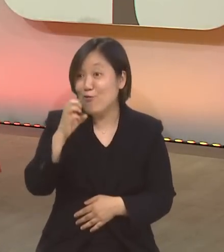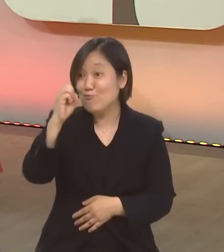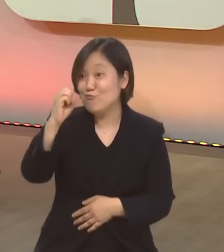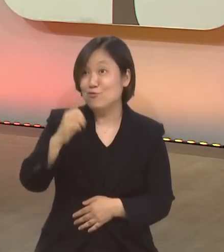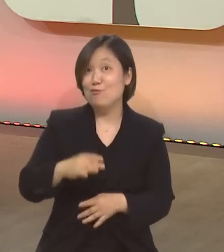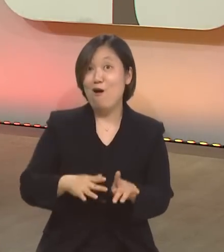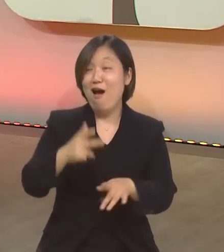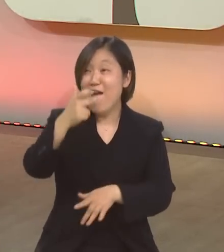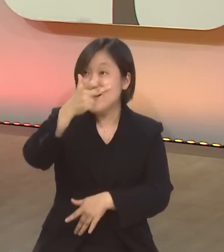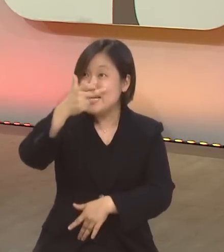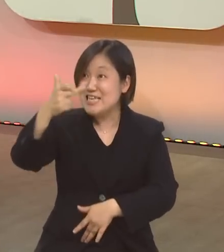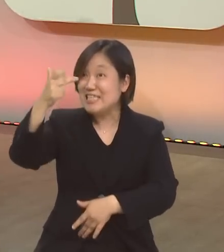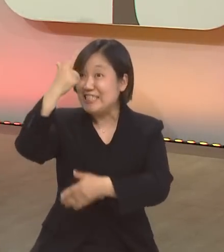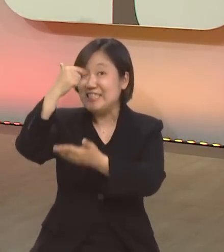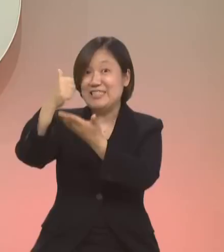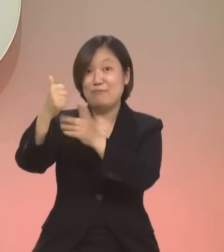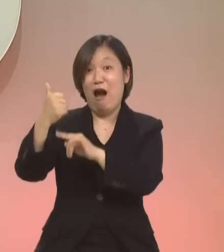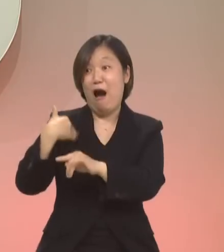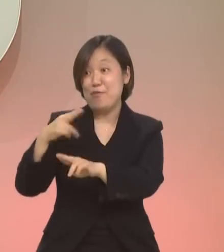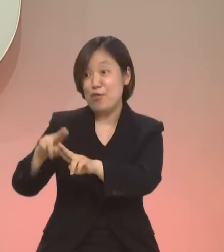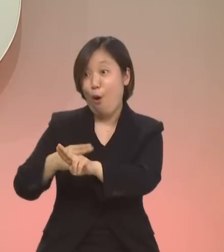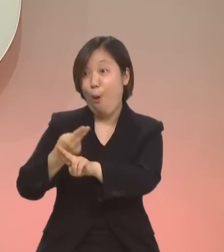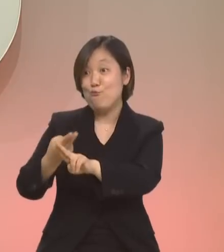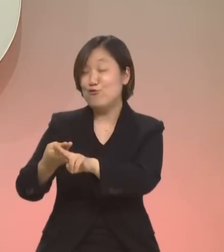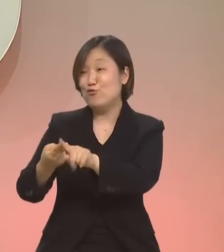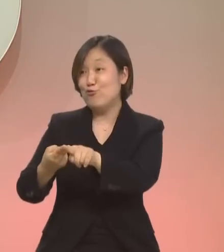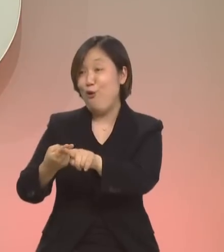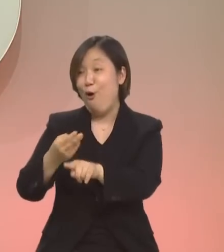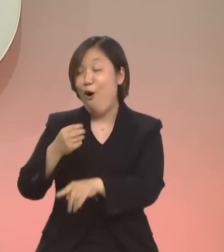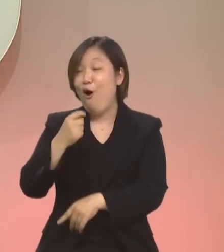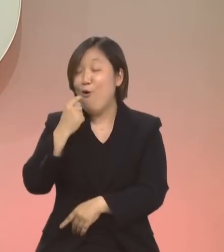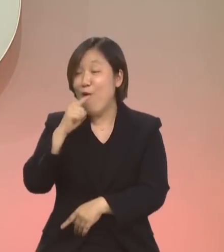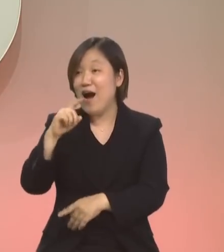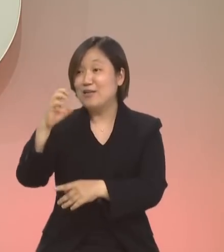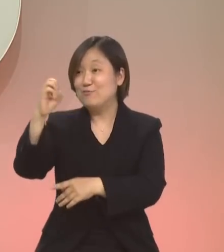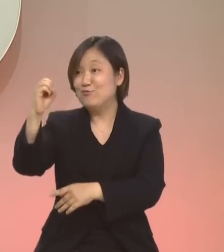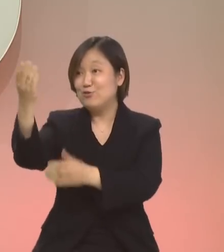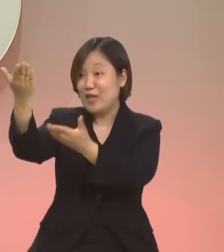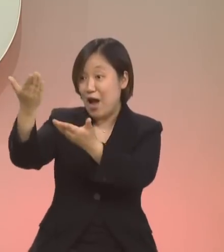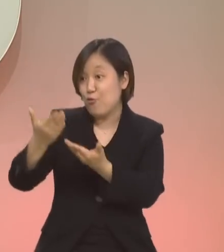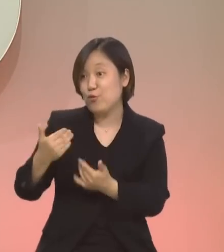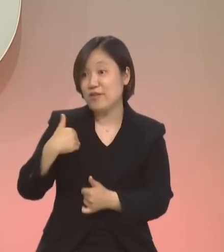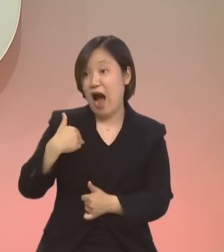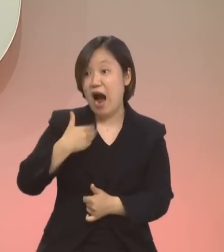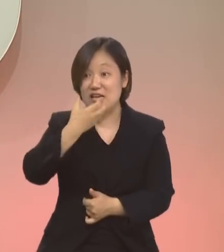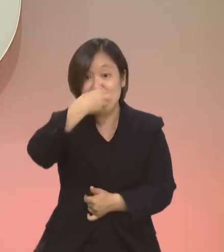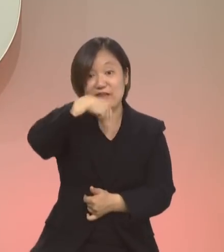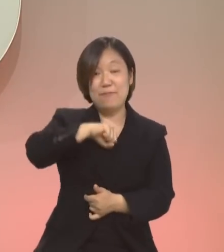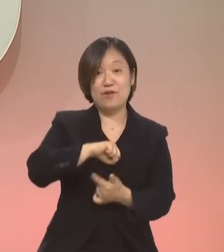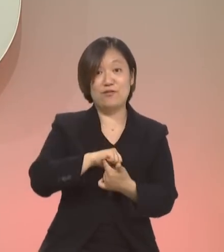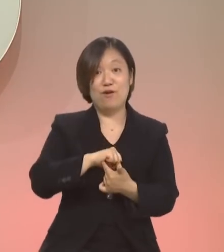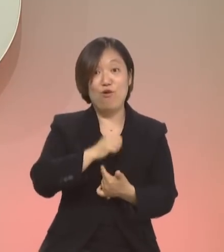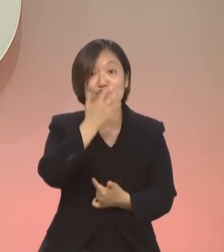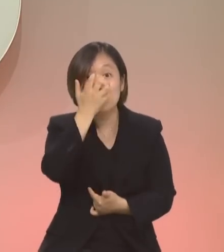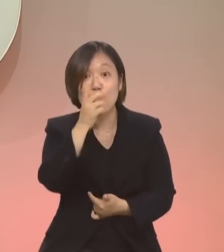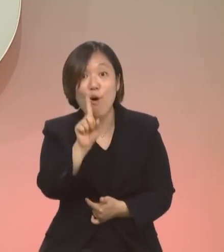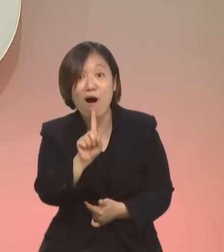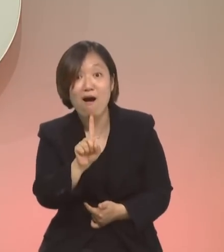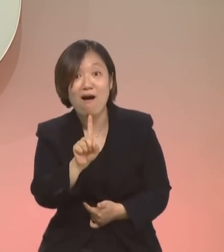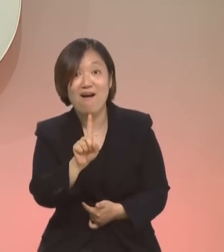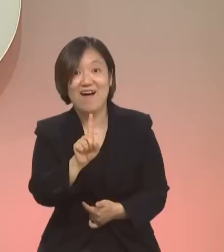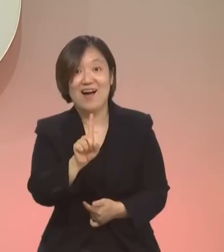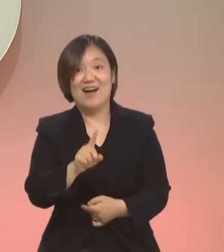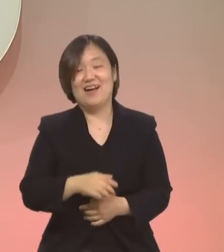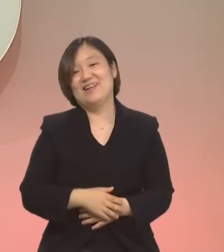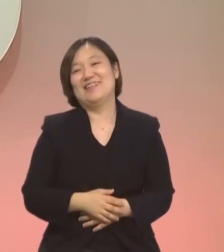큰스님이 세계적인 큰스님이 나타나셔서 황금 부수를 줬는데 그걸 꿀꺽 삼키는 꿈을 꿨으니 보통 꿈이 아니잖아요